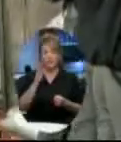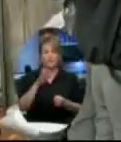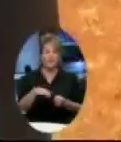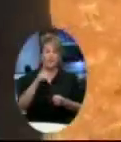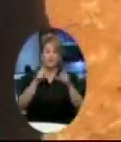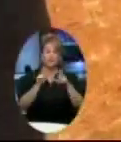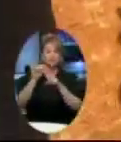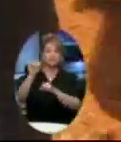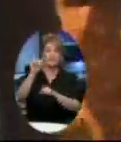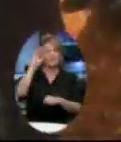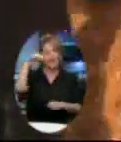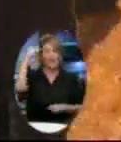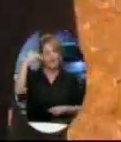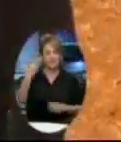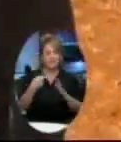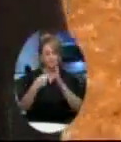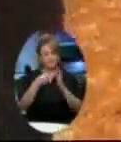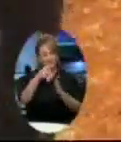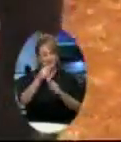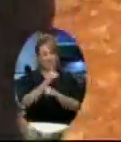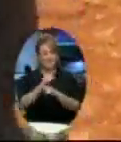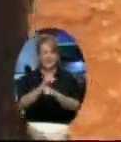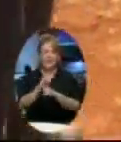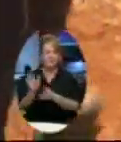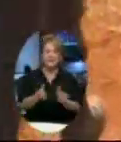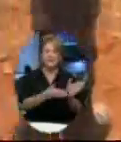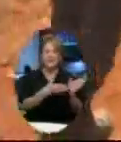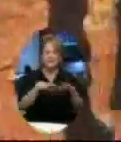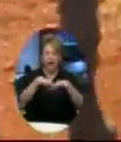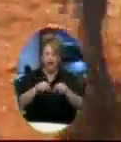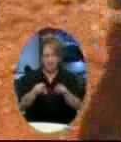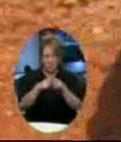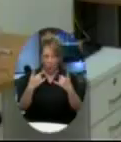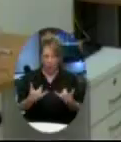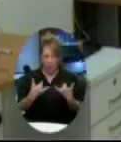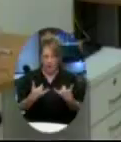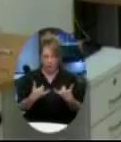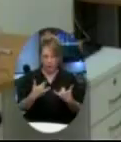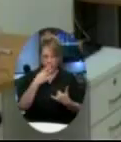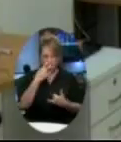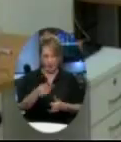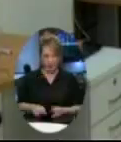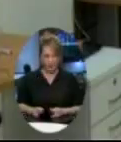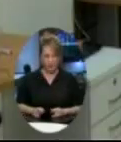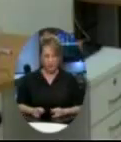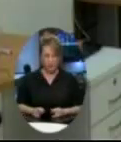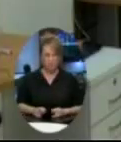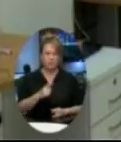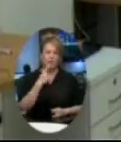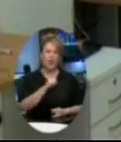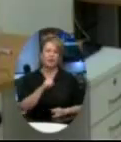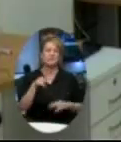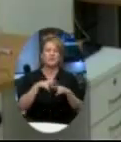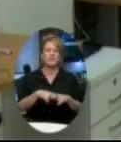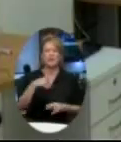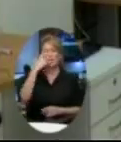פרו-פלסטינים, למשל במהלך פינוי מאחזים כמו זה שראינו היום במערב תפוח. אסור להישאר תמימים.